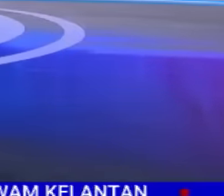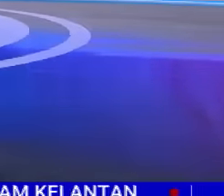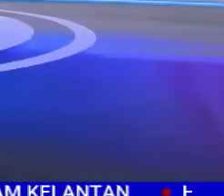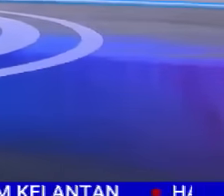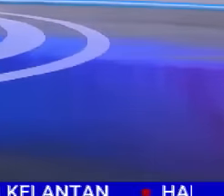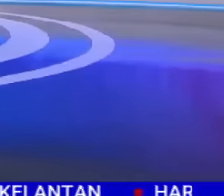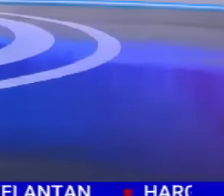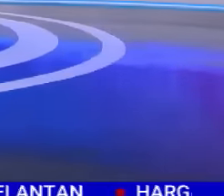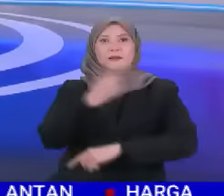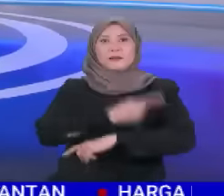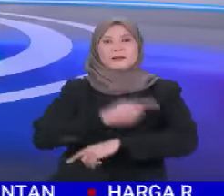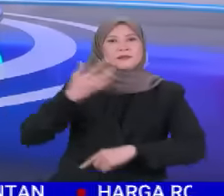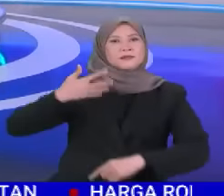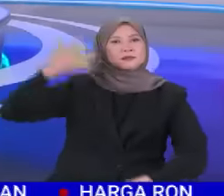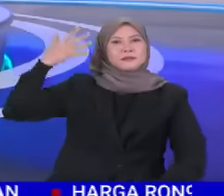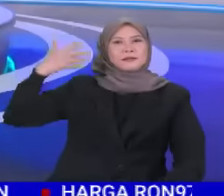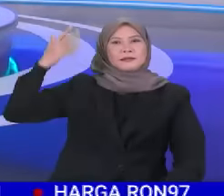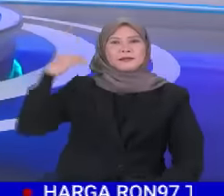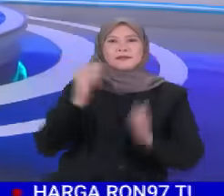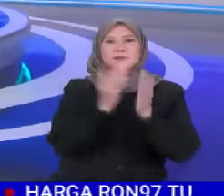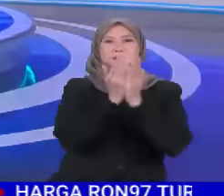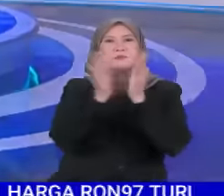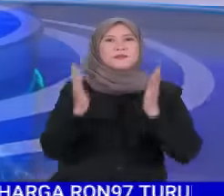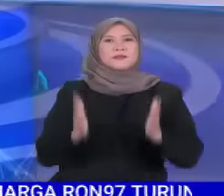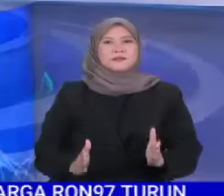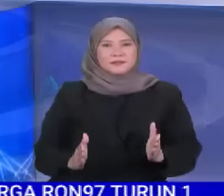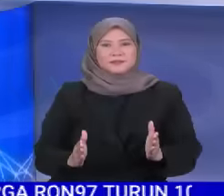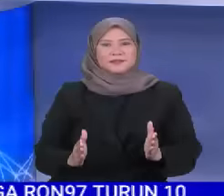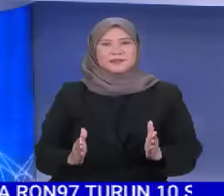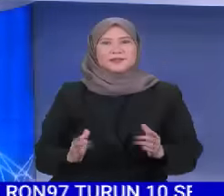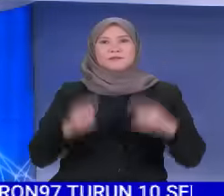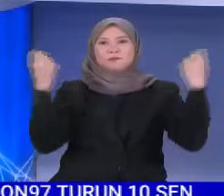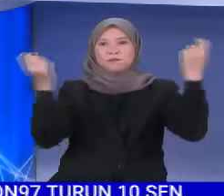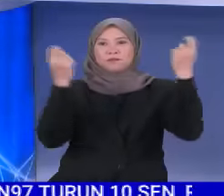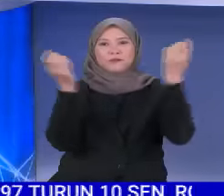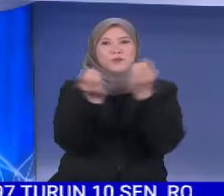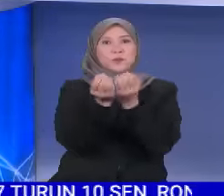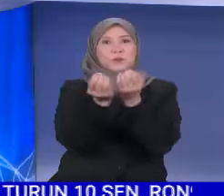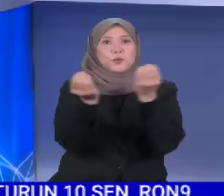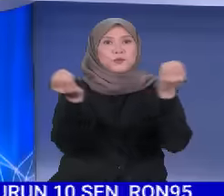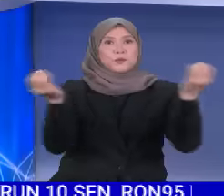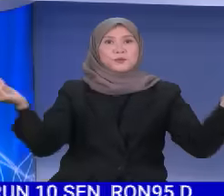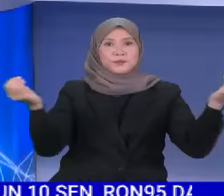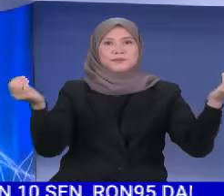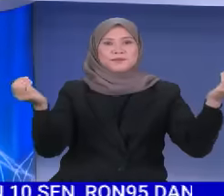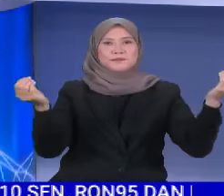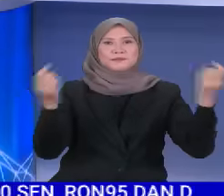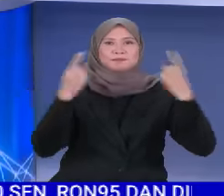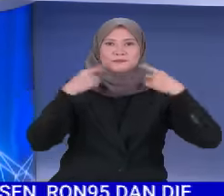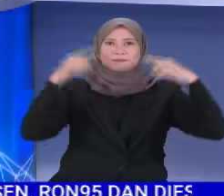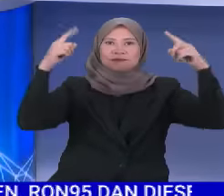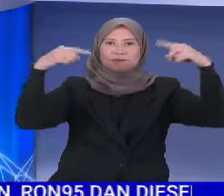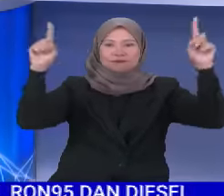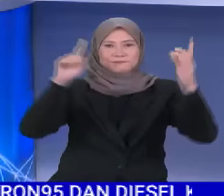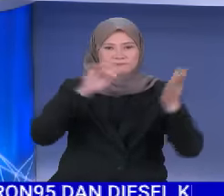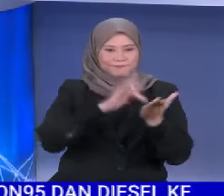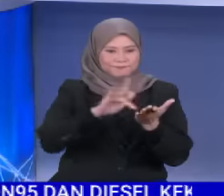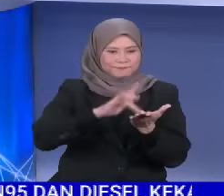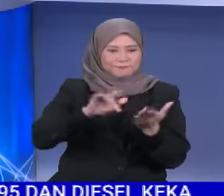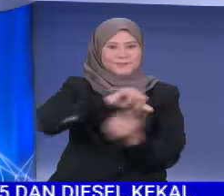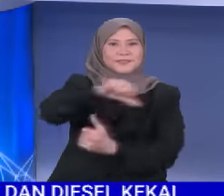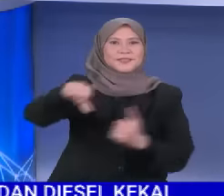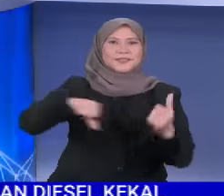hari bersejarah bagi pelajar institusi pengajuan tinggi yaitu majelis kompetition kini antara yang populer di berbagai platform social